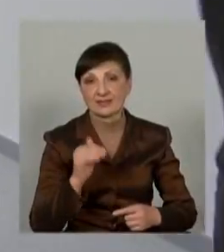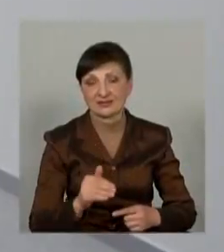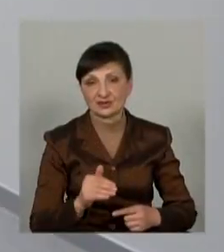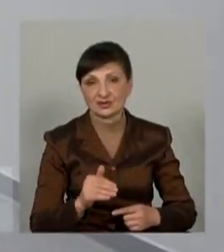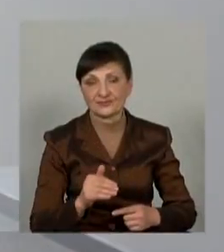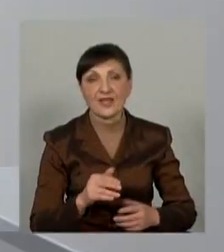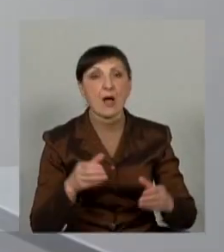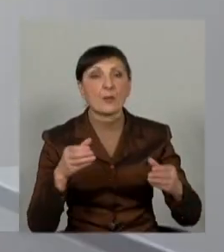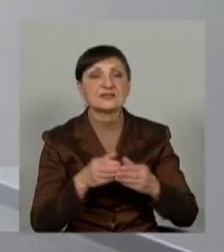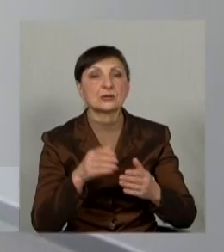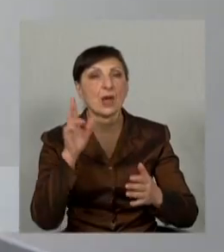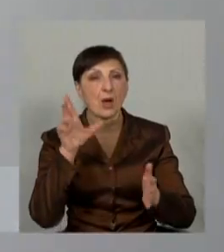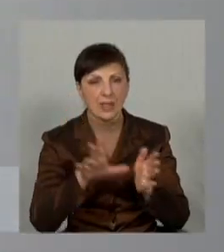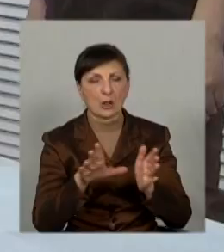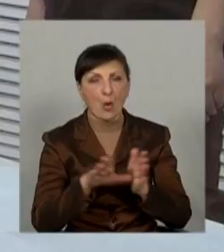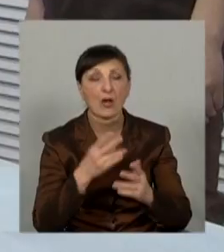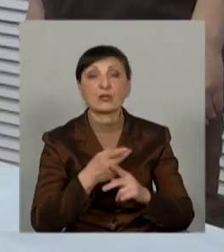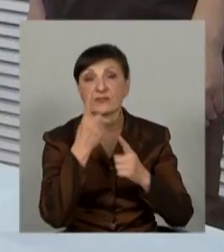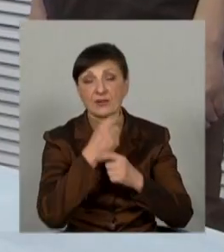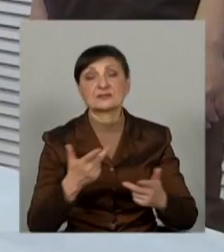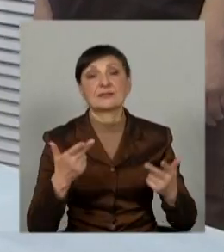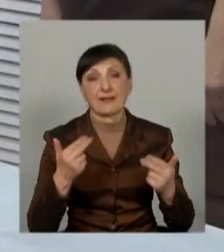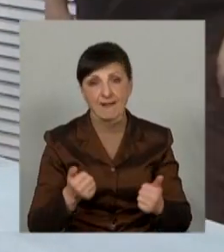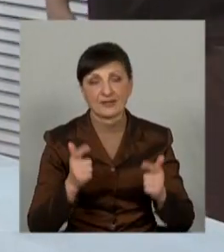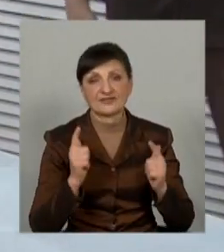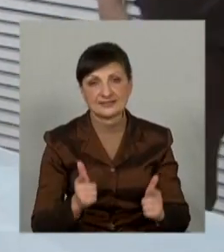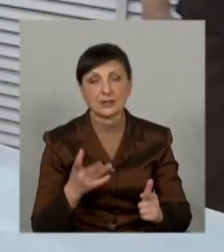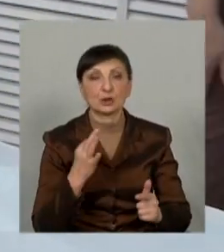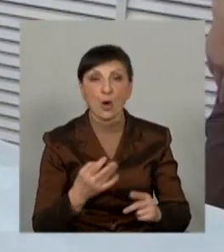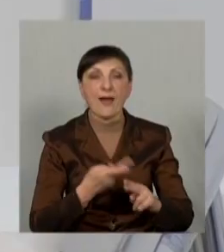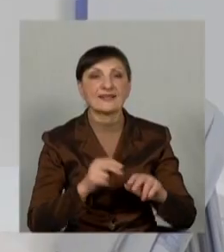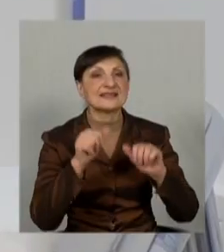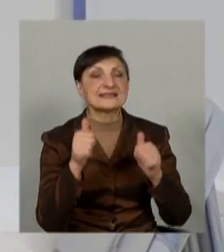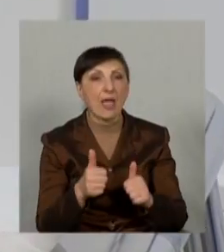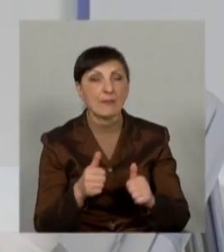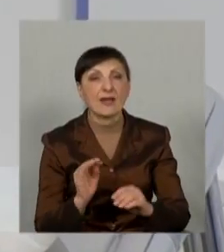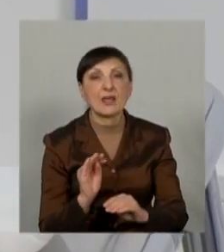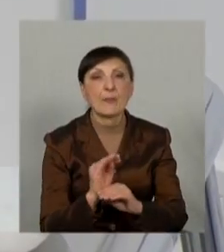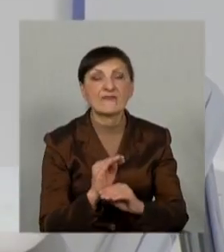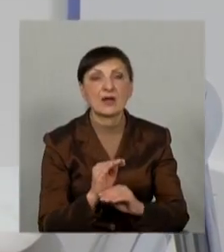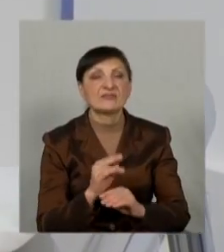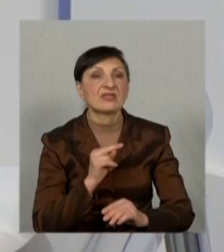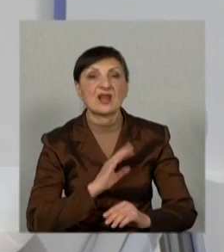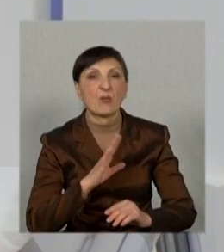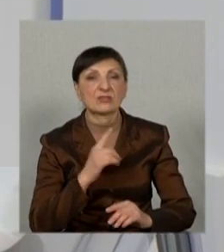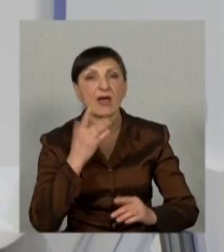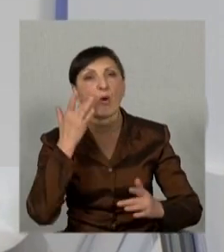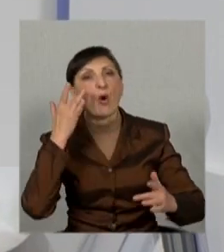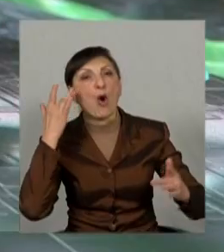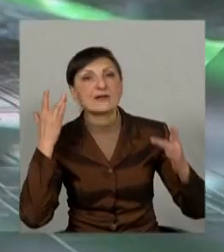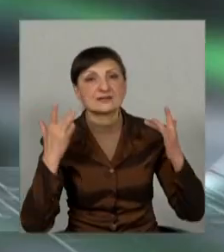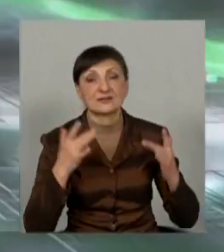В Комитете госдоходов эту информацию подтвердили, однако сообщили, что эта схема надбавки к зарплате не действует на косметологические